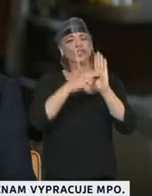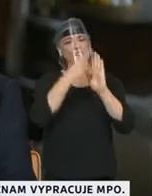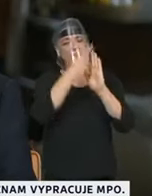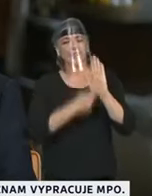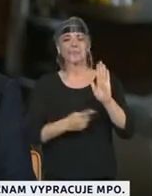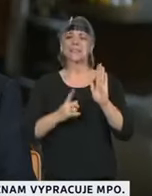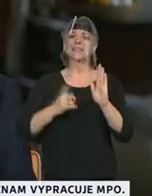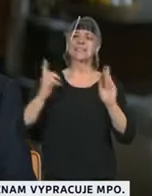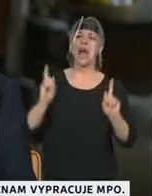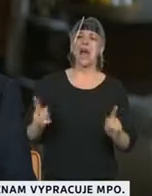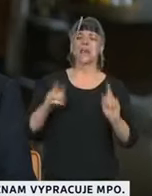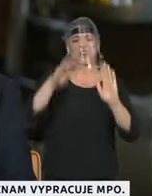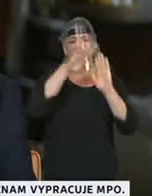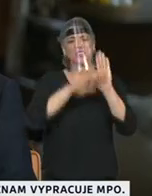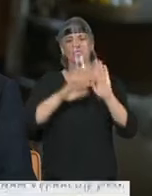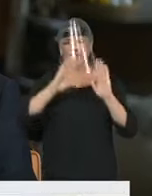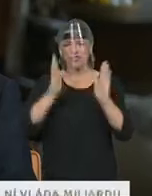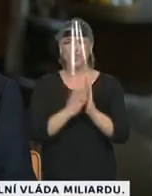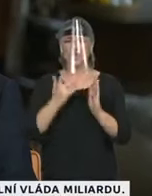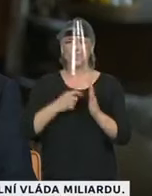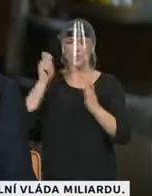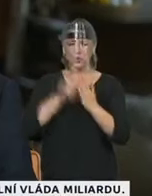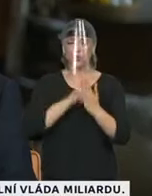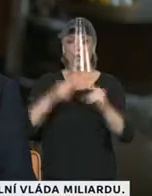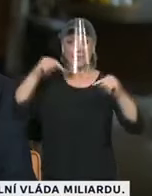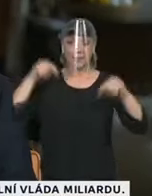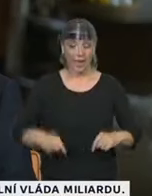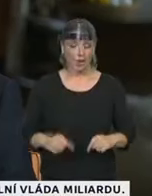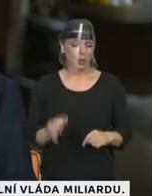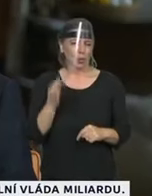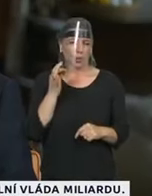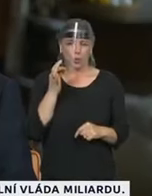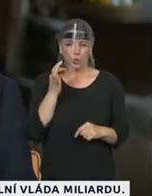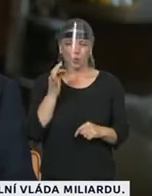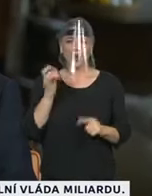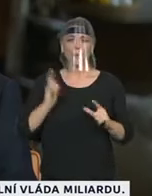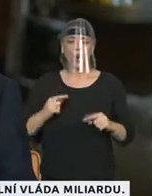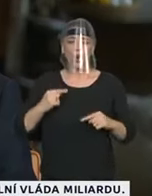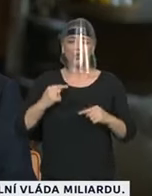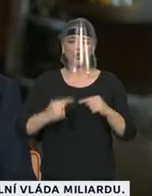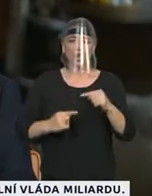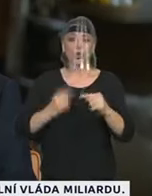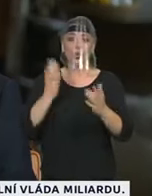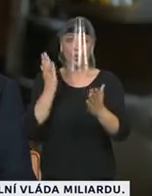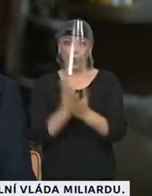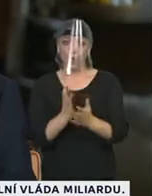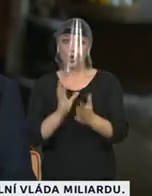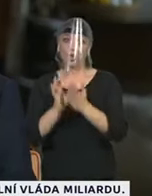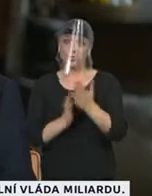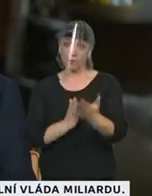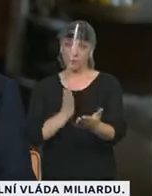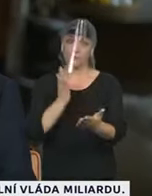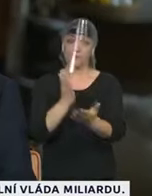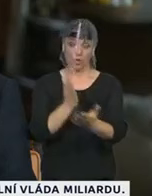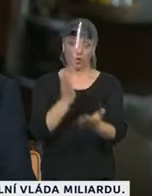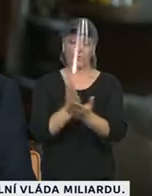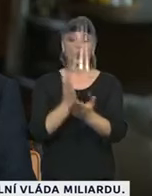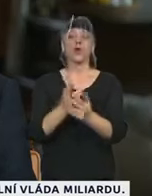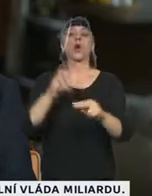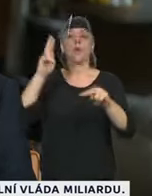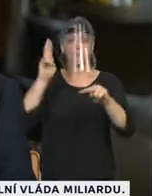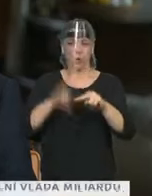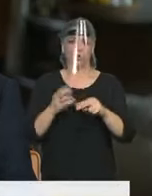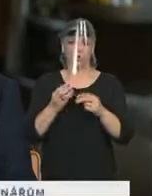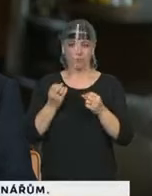zákazy a nařízení hned, jakmile to bude možné. Ale ne dřív, než budeme schopni ochránit ty nejohroženější z